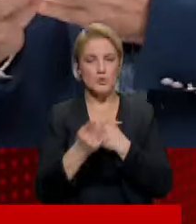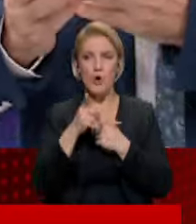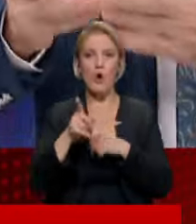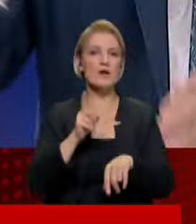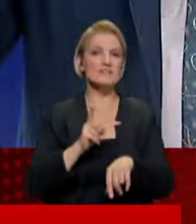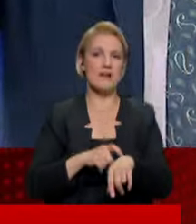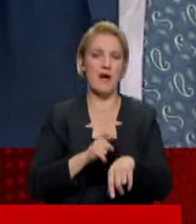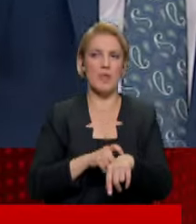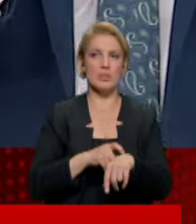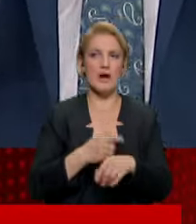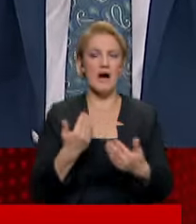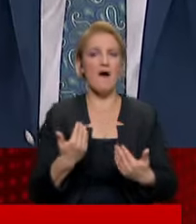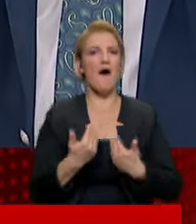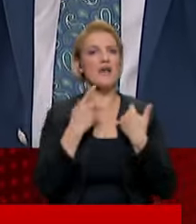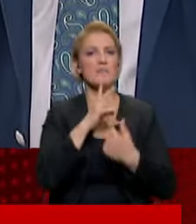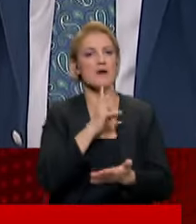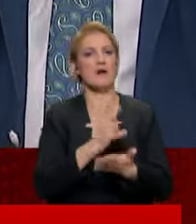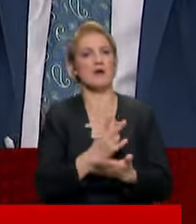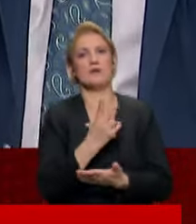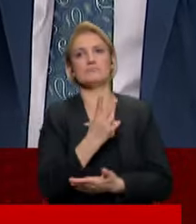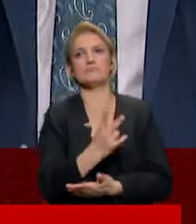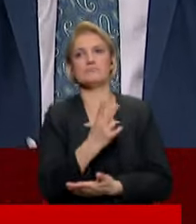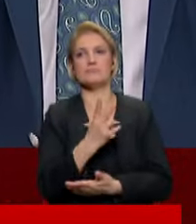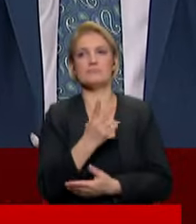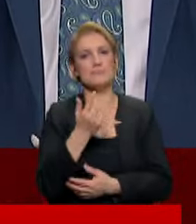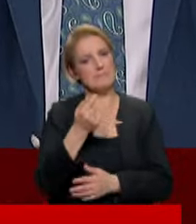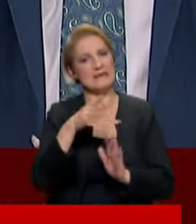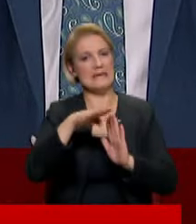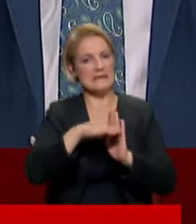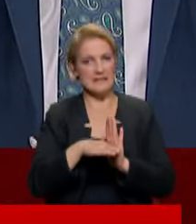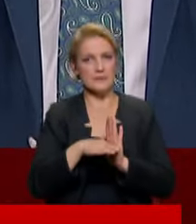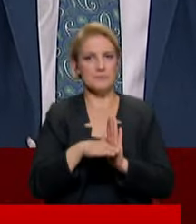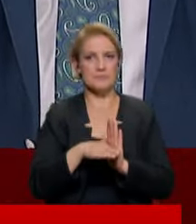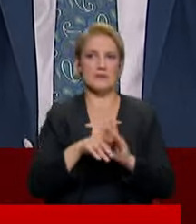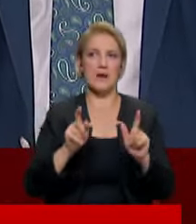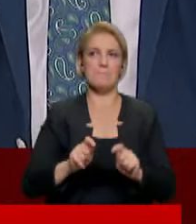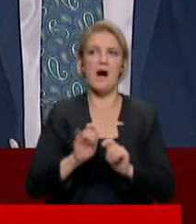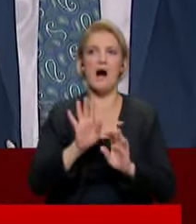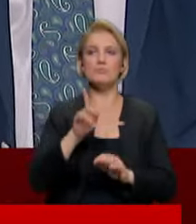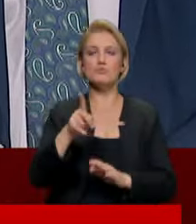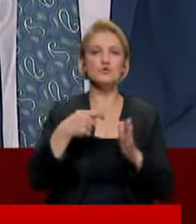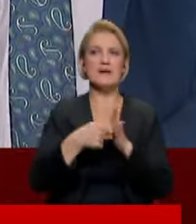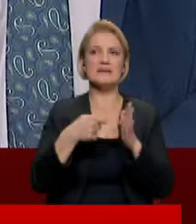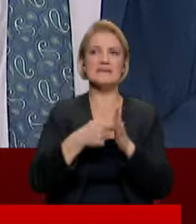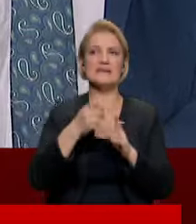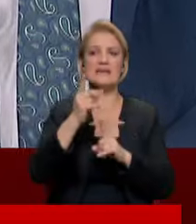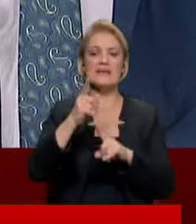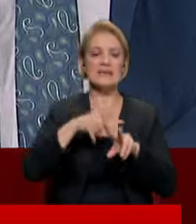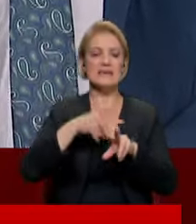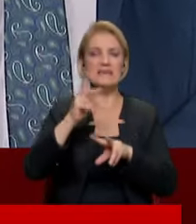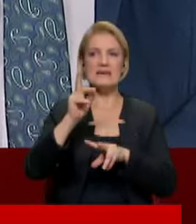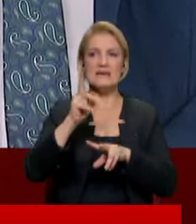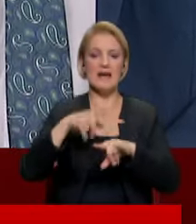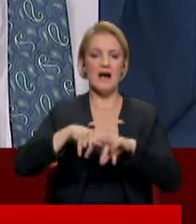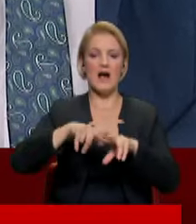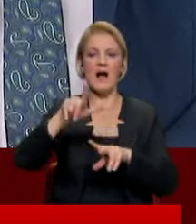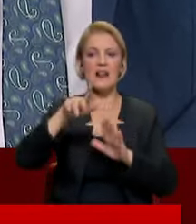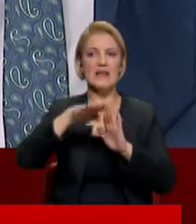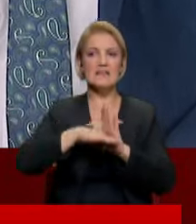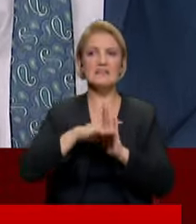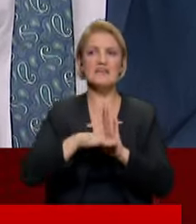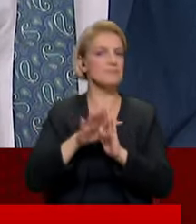zaman hakimin takdirindedir bir miktar indirim e yapmak bunun adı da iyi hal indirimi değildir iyi